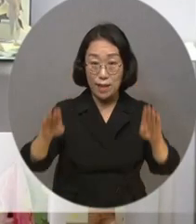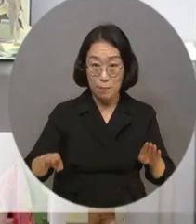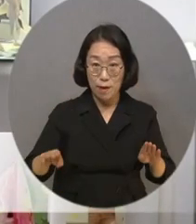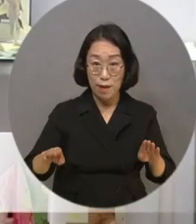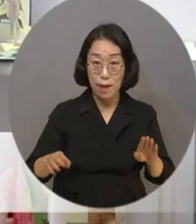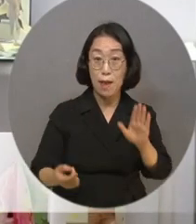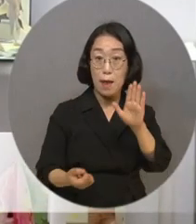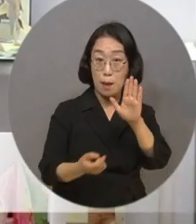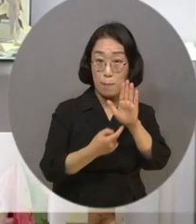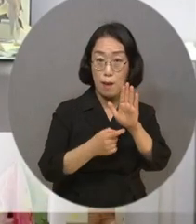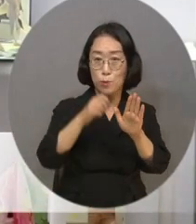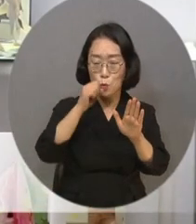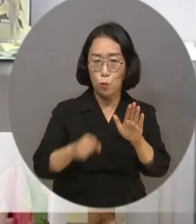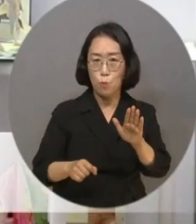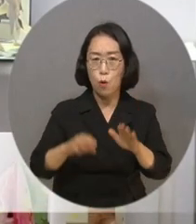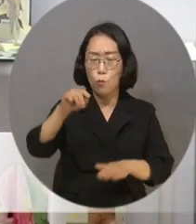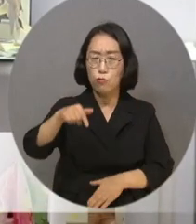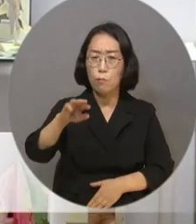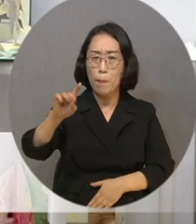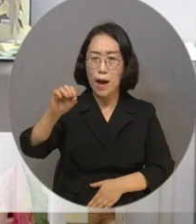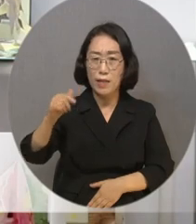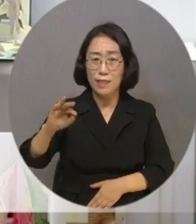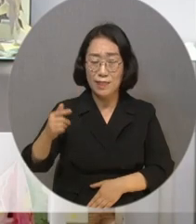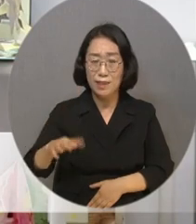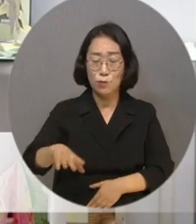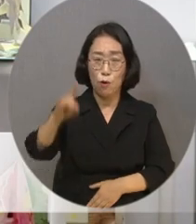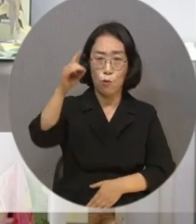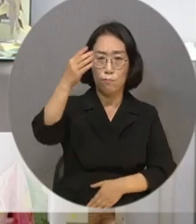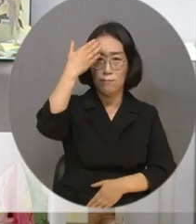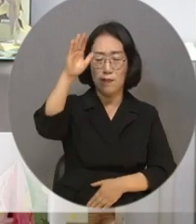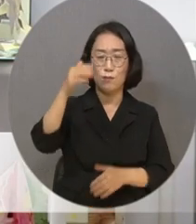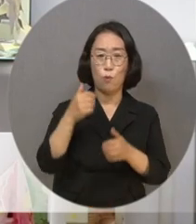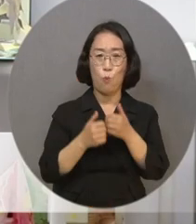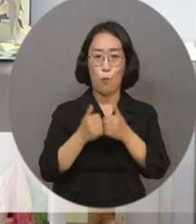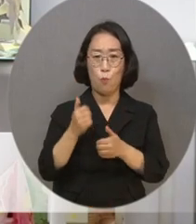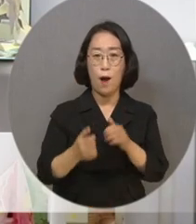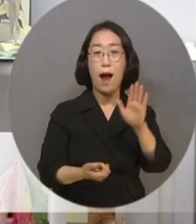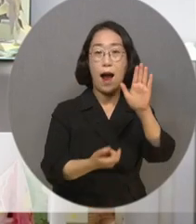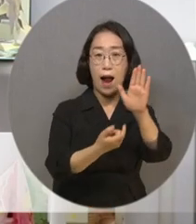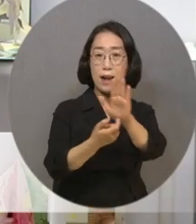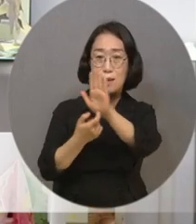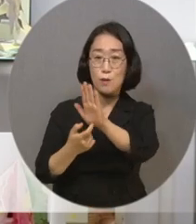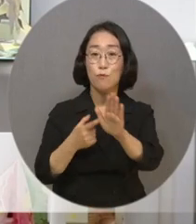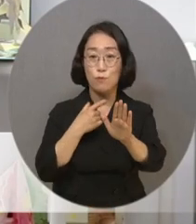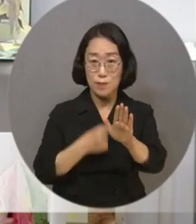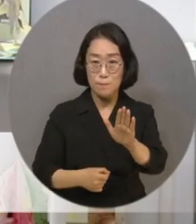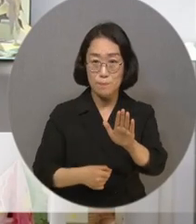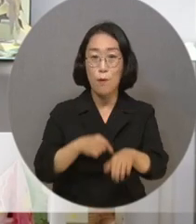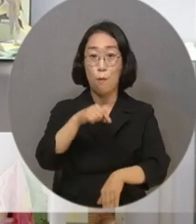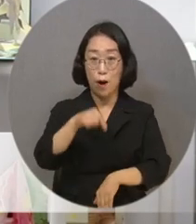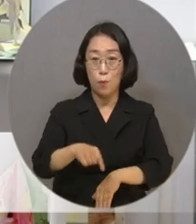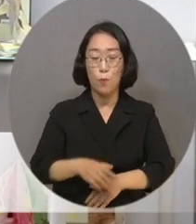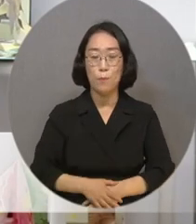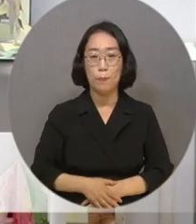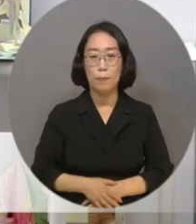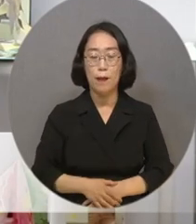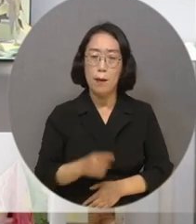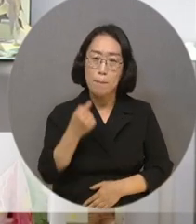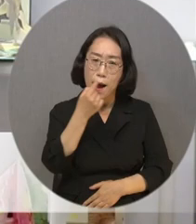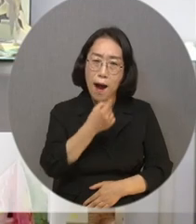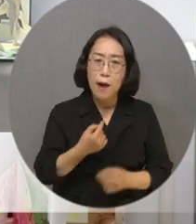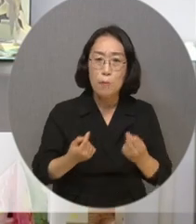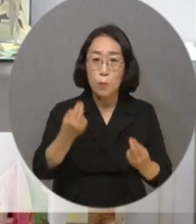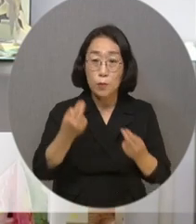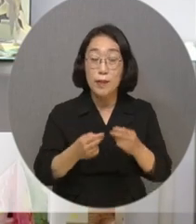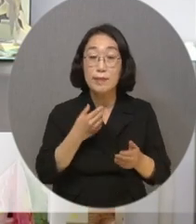됐고 아직은 이제 북바인딩을 많이 생소해하세요. 그래서 좀 많이 알리자 하는 취지로 나왔고 그리고 말로만 하는